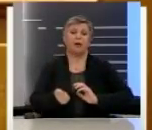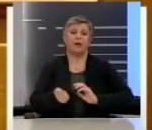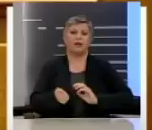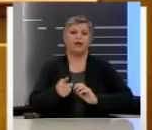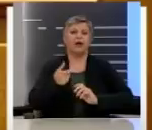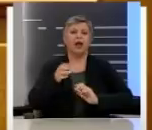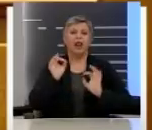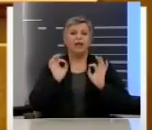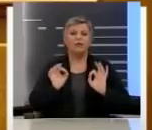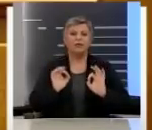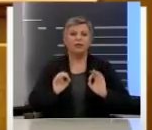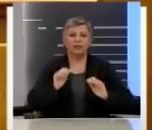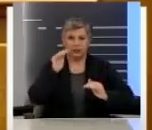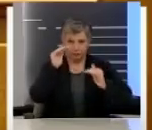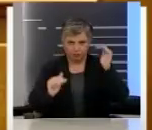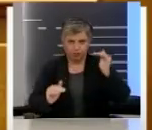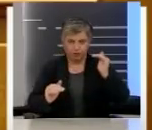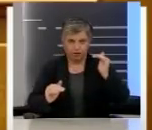πολιτικής ζωής.